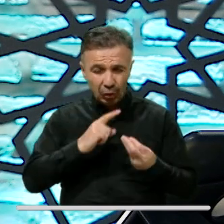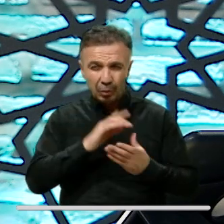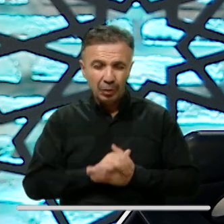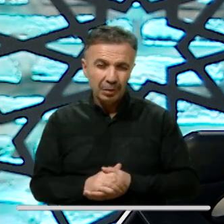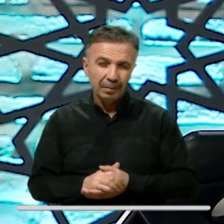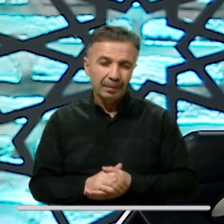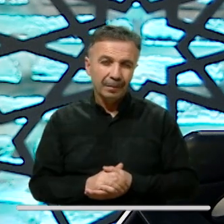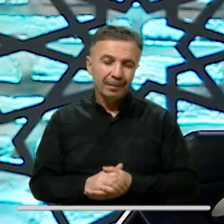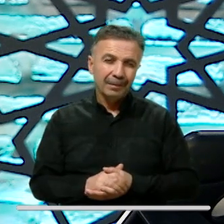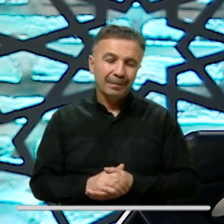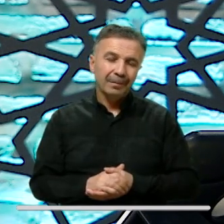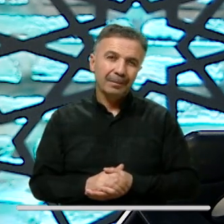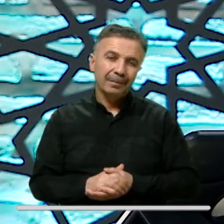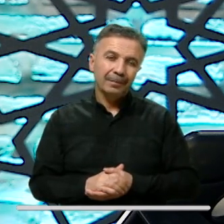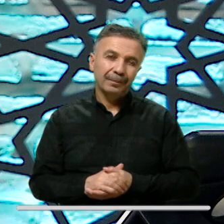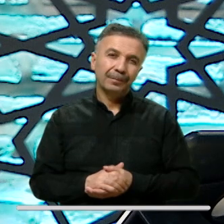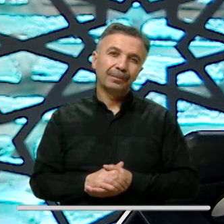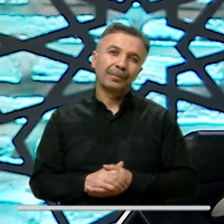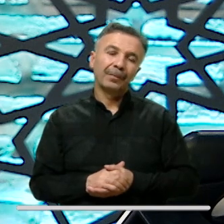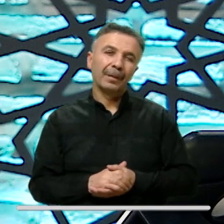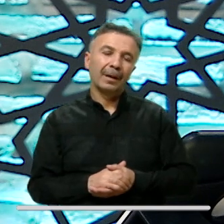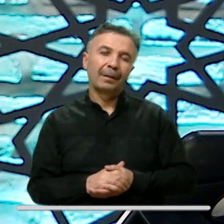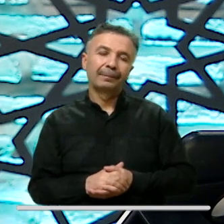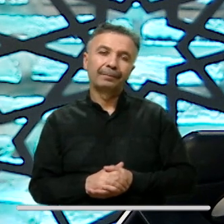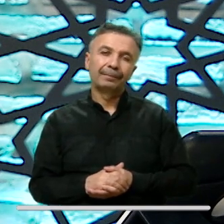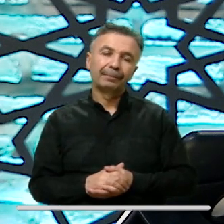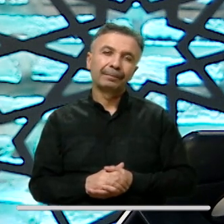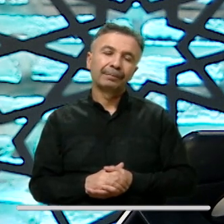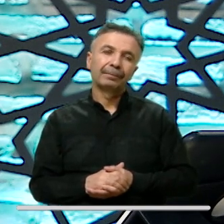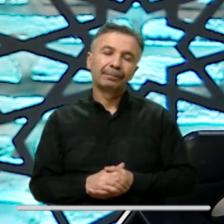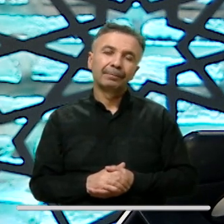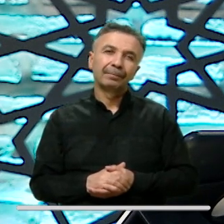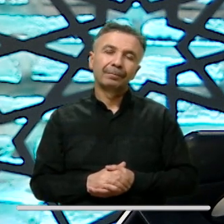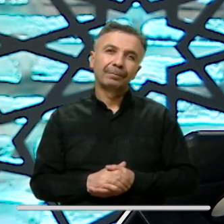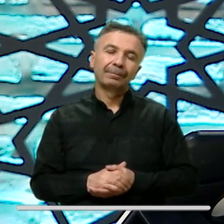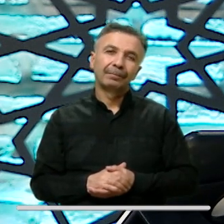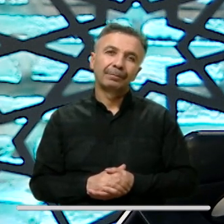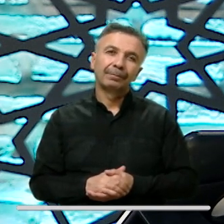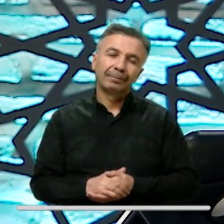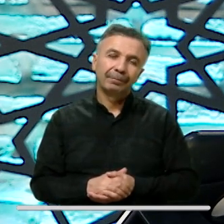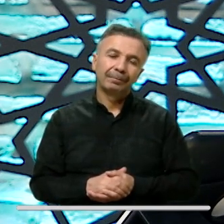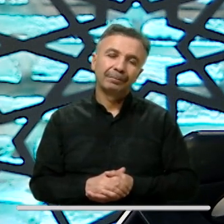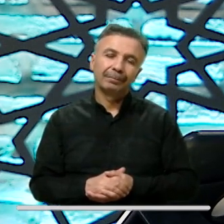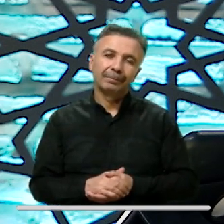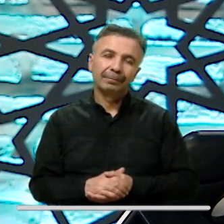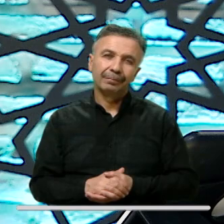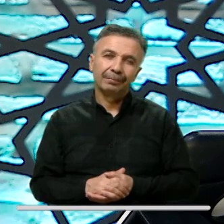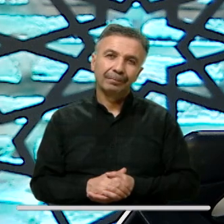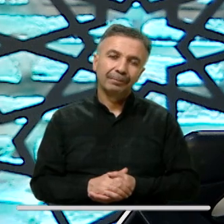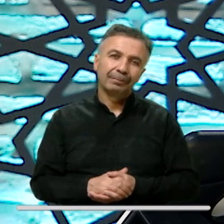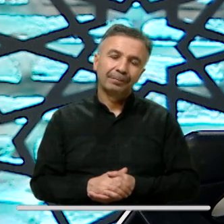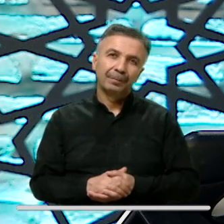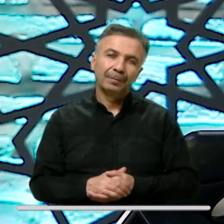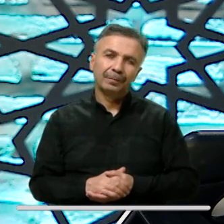Yok, hatırlamıyorum yani. İşte peki. Hatırlamıyorum günleri. Soralım bakalım hocam ne diyecek. İstanbul'a selam ediyoruz efendim,